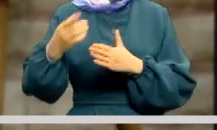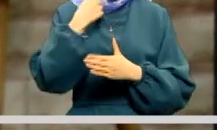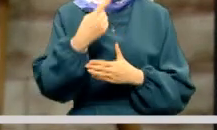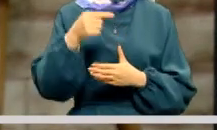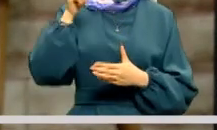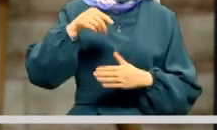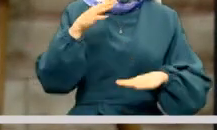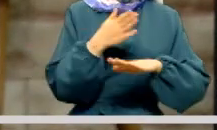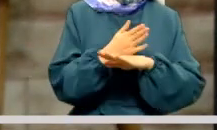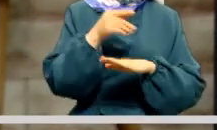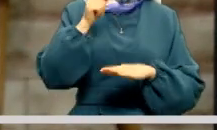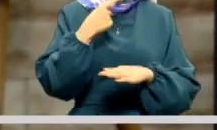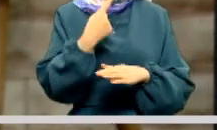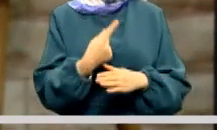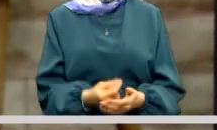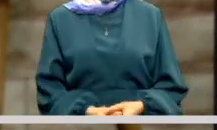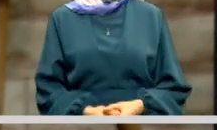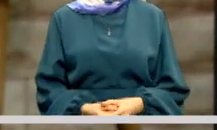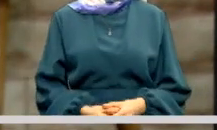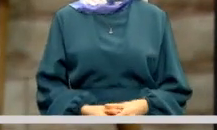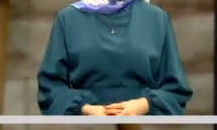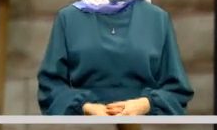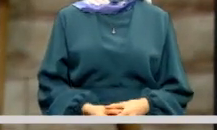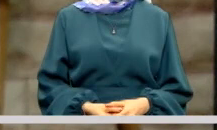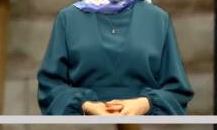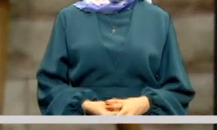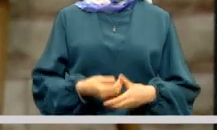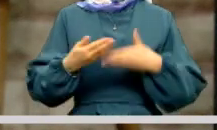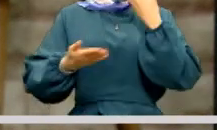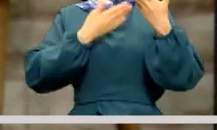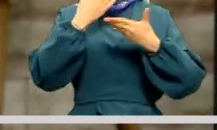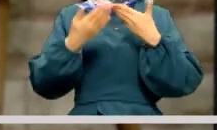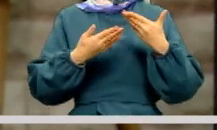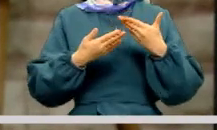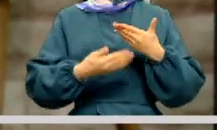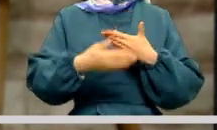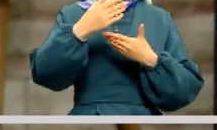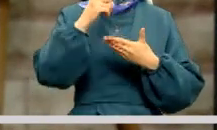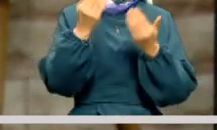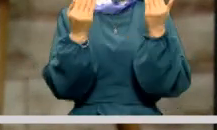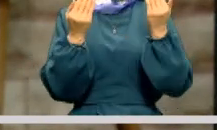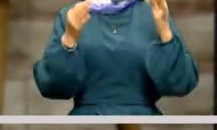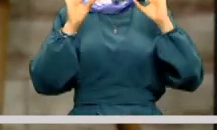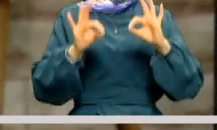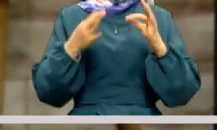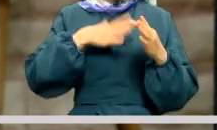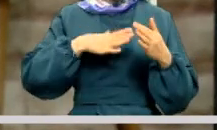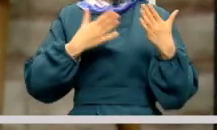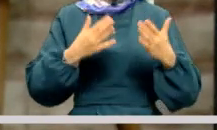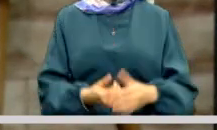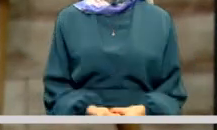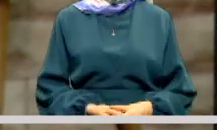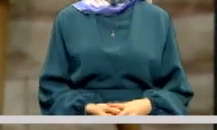bu vesileyle Öncelikle Müsaade ederseniz sohbetimizin başında kısacık bir dua ederek başlasak mı